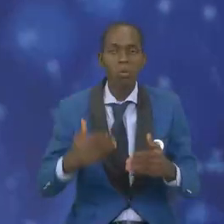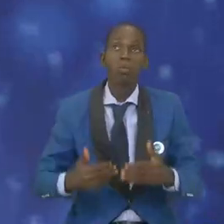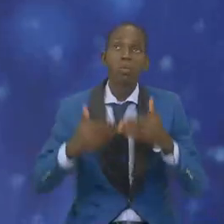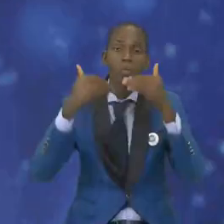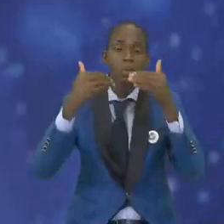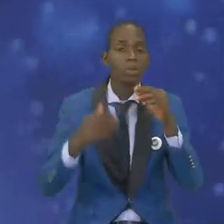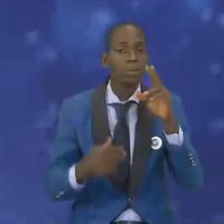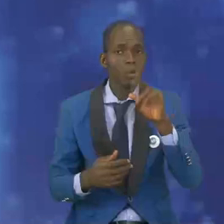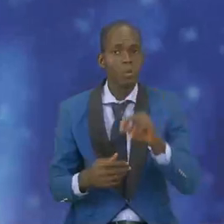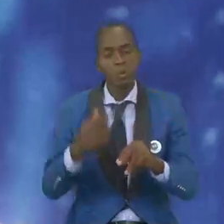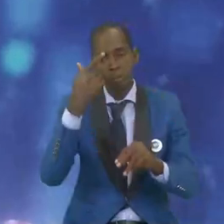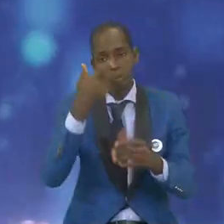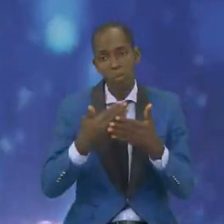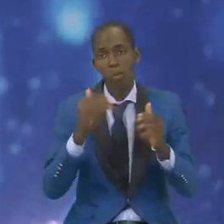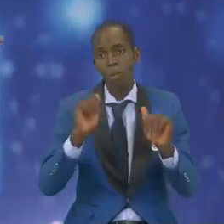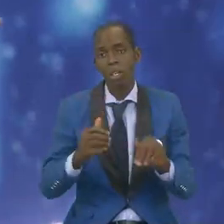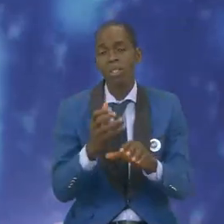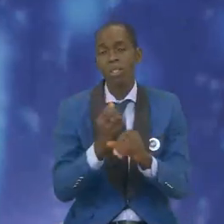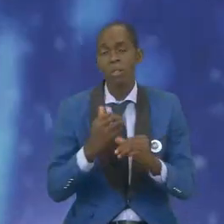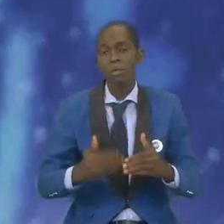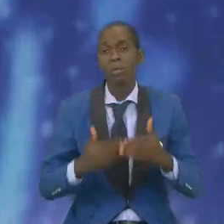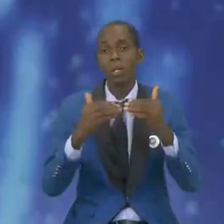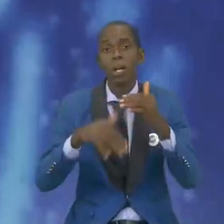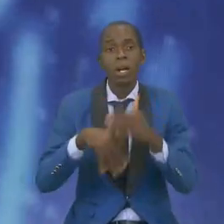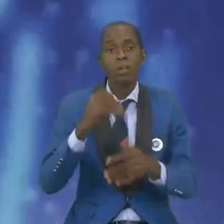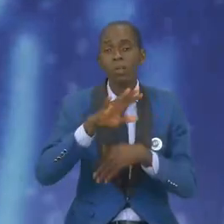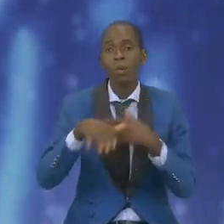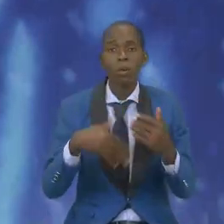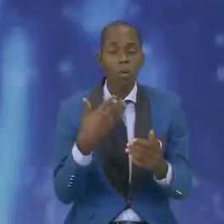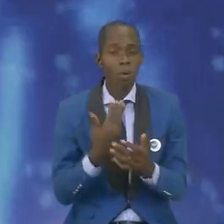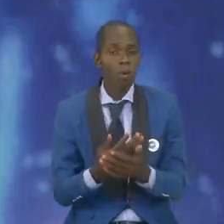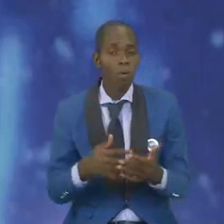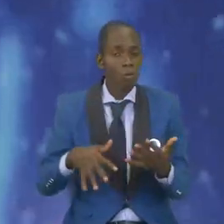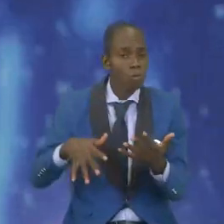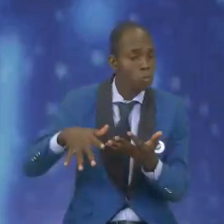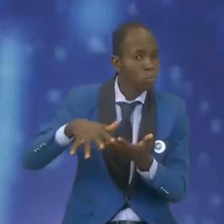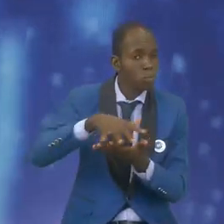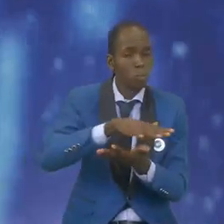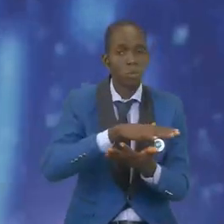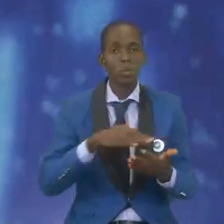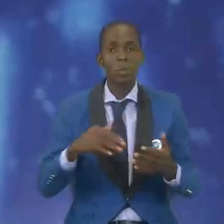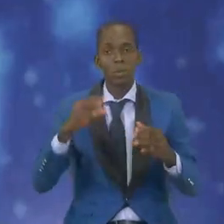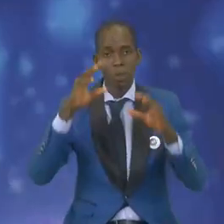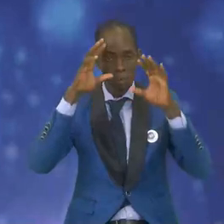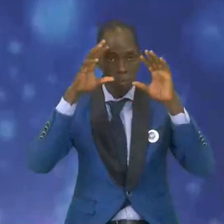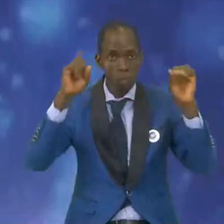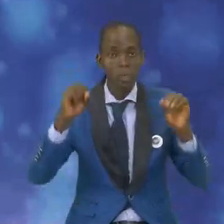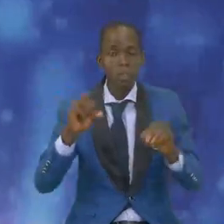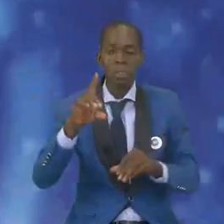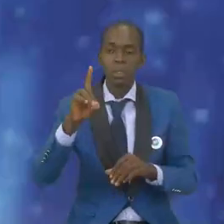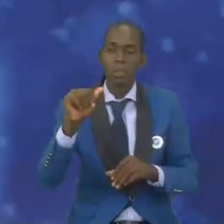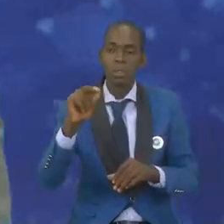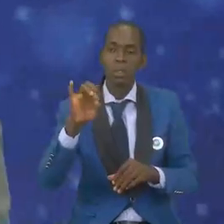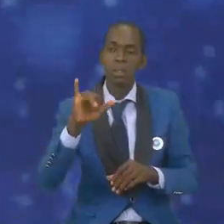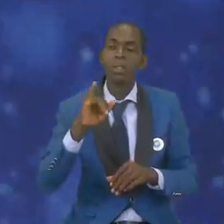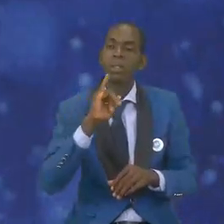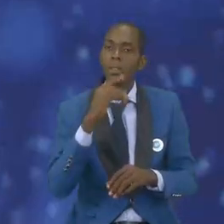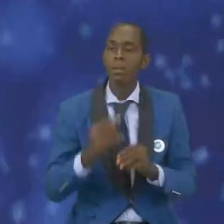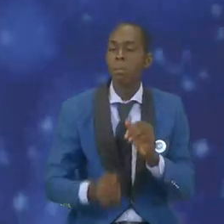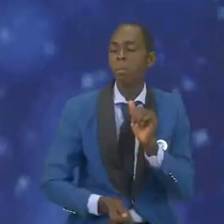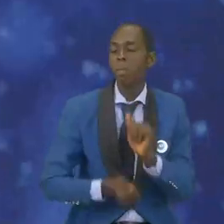nous ne devons pas trembler ou ramper devant qui que soit avant d'avoir la promotion. Mais sur ces trois présidents,